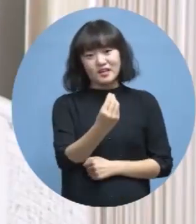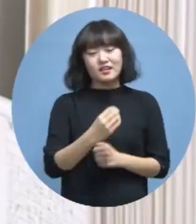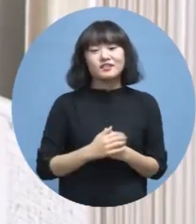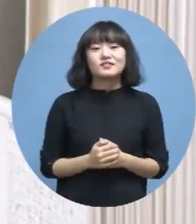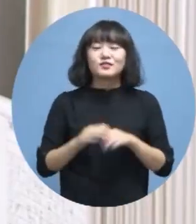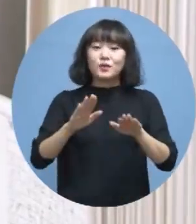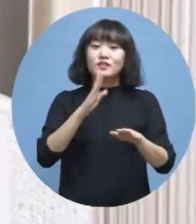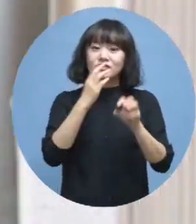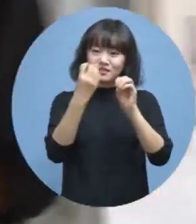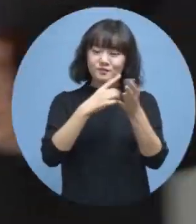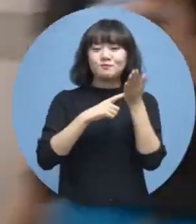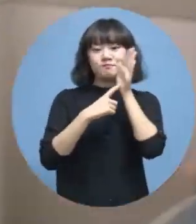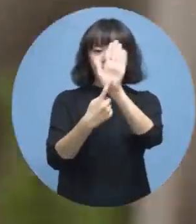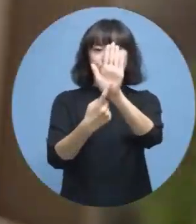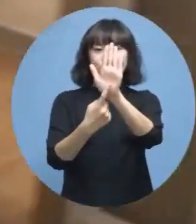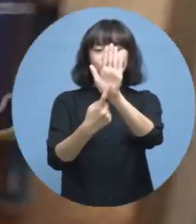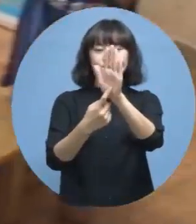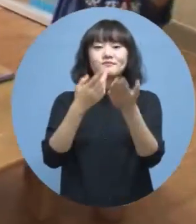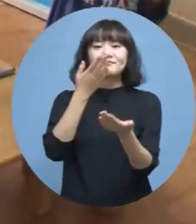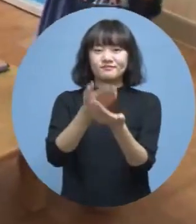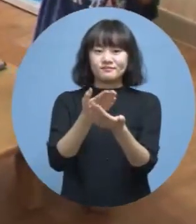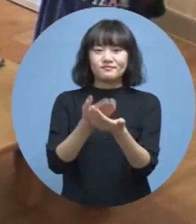정답을 들어주세요.